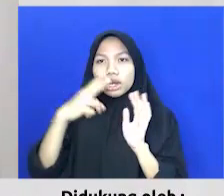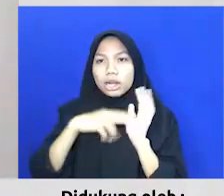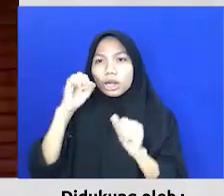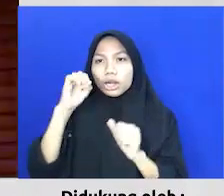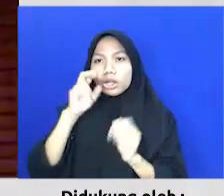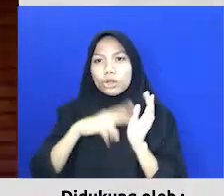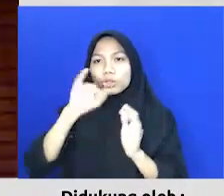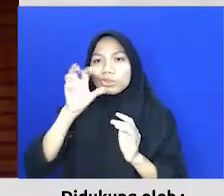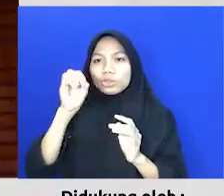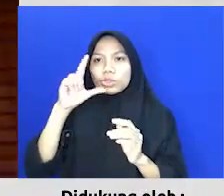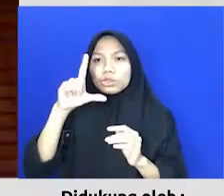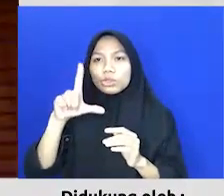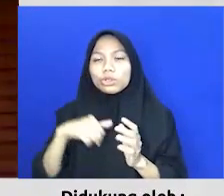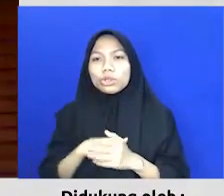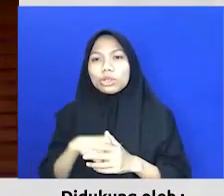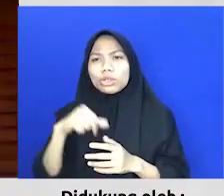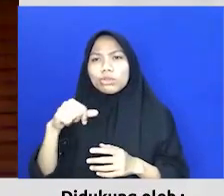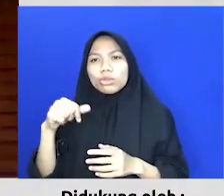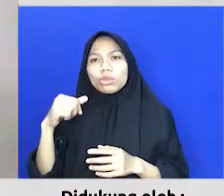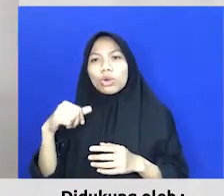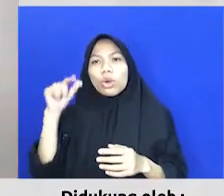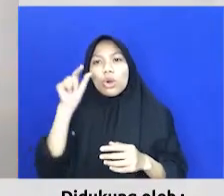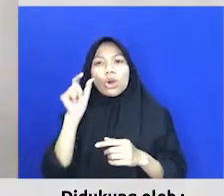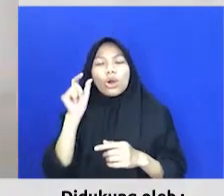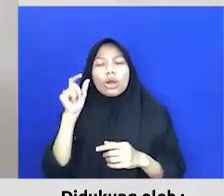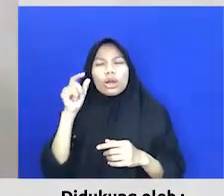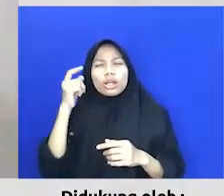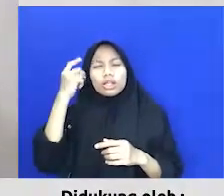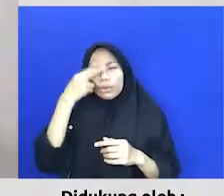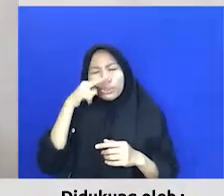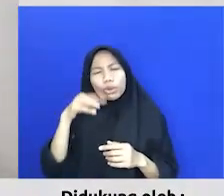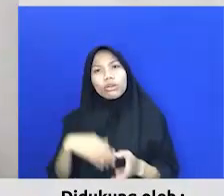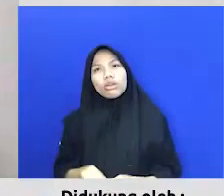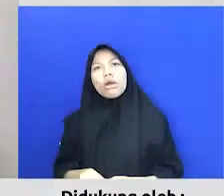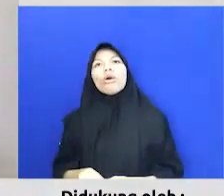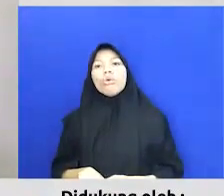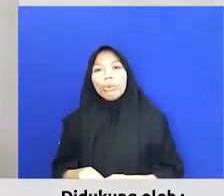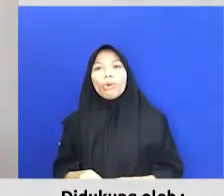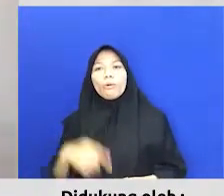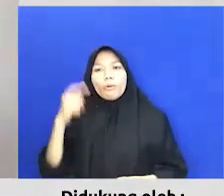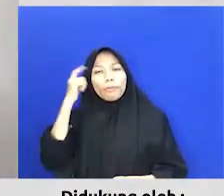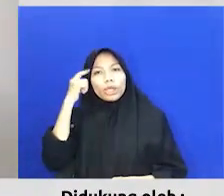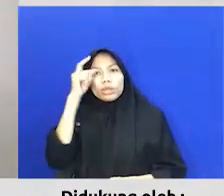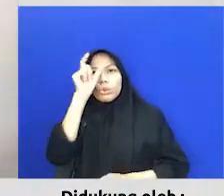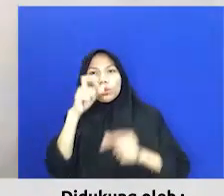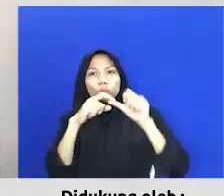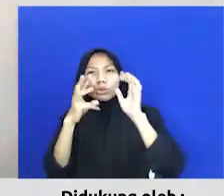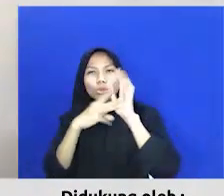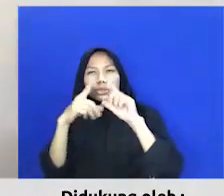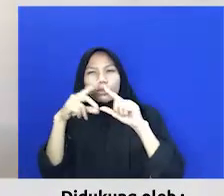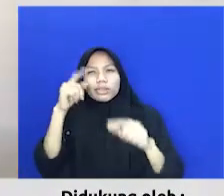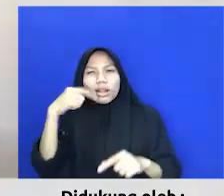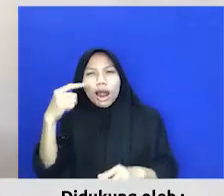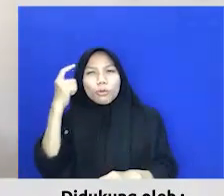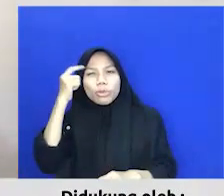lalu gitu. Iya. Gitu. Jauh. Ini feminis sekali gitu ya kan, betapa egaliter hubungan anak perempuan